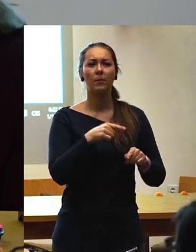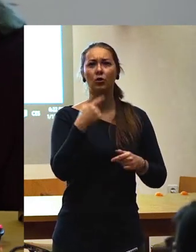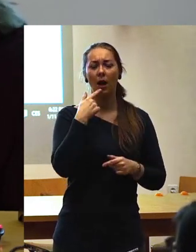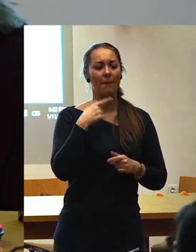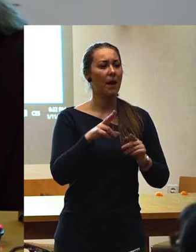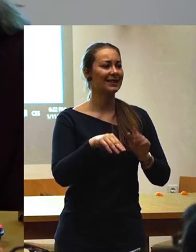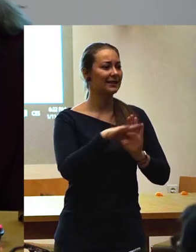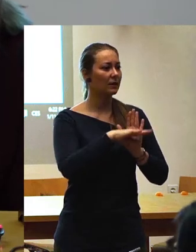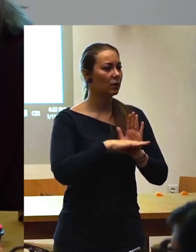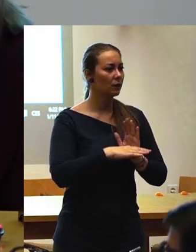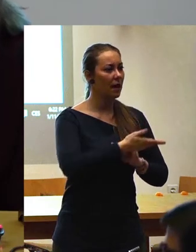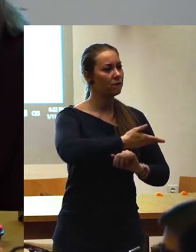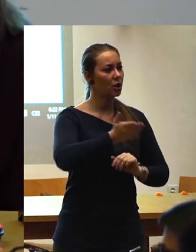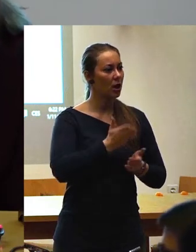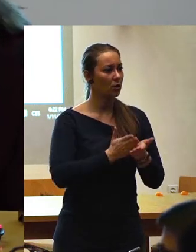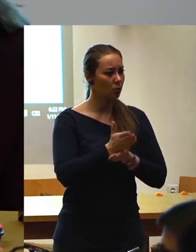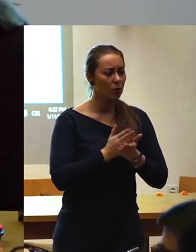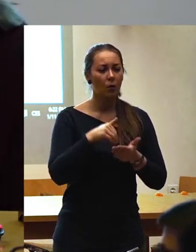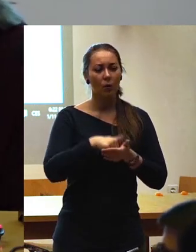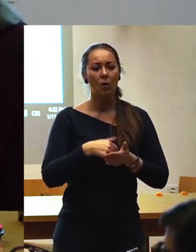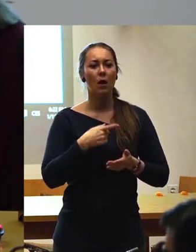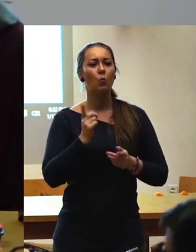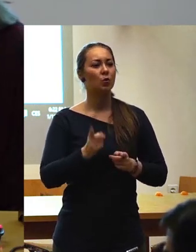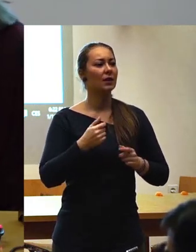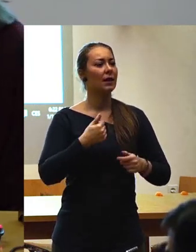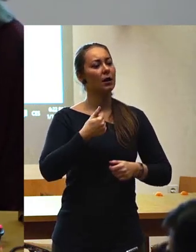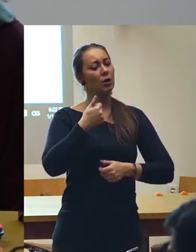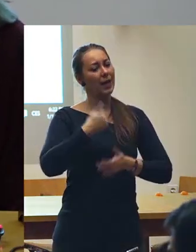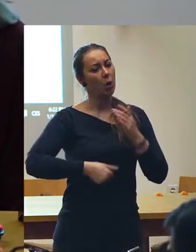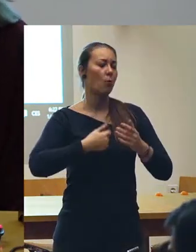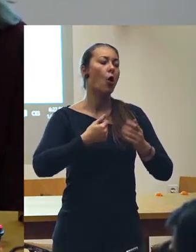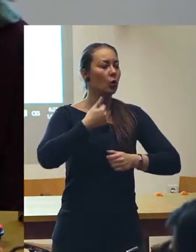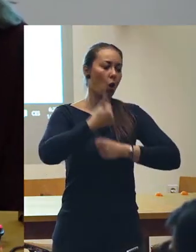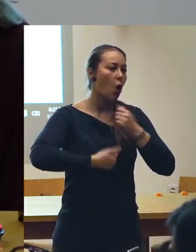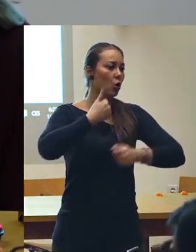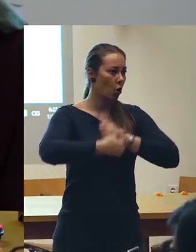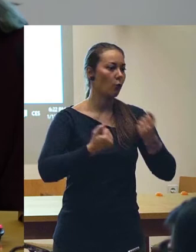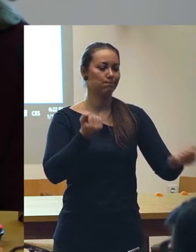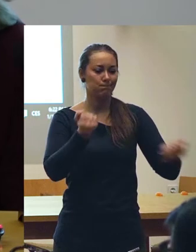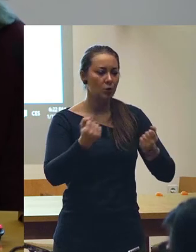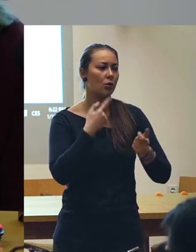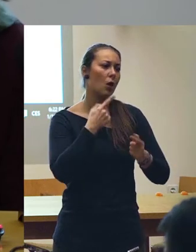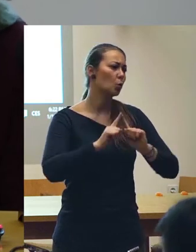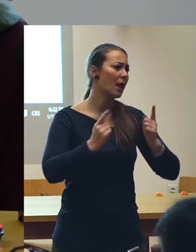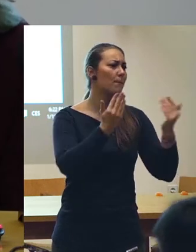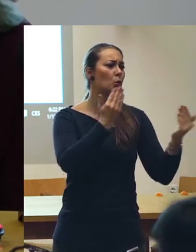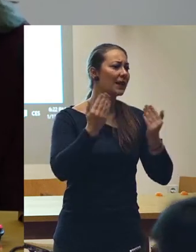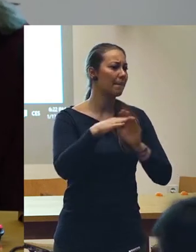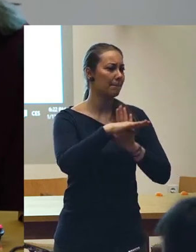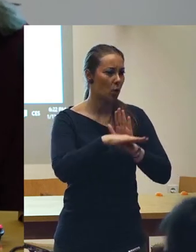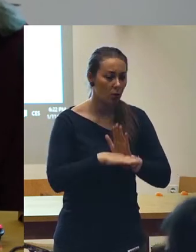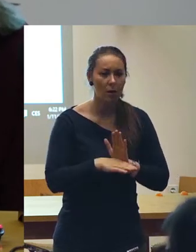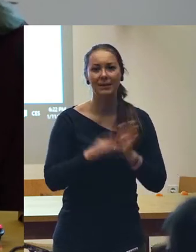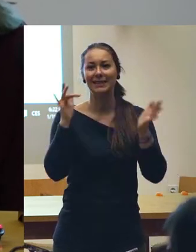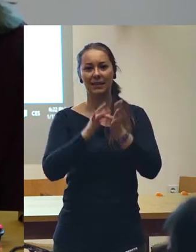veřejná služba, jež spočívá v každoročním pořádání muzejních programů, pak je tam a dalších věcí. Pro